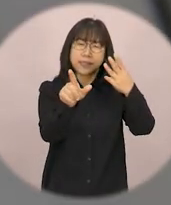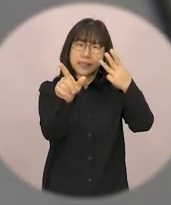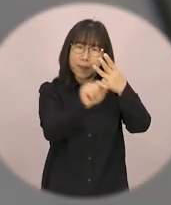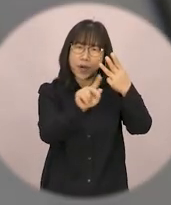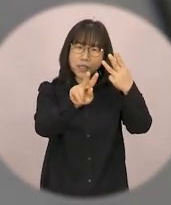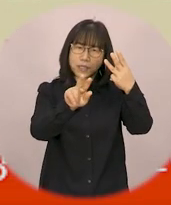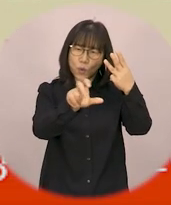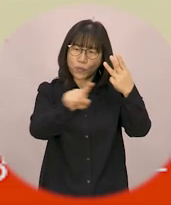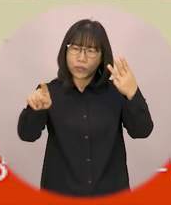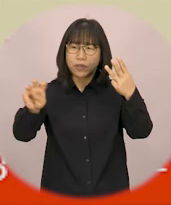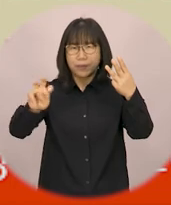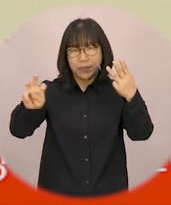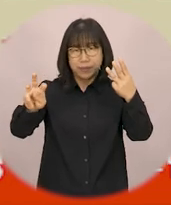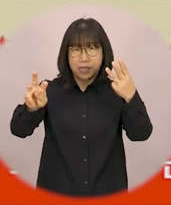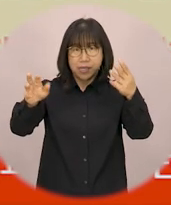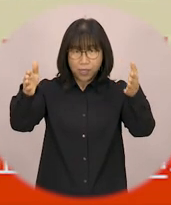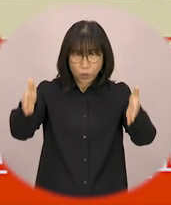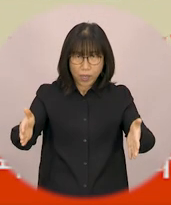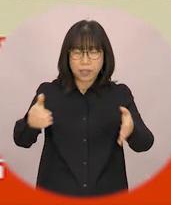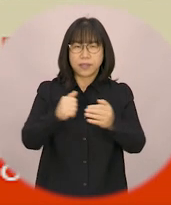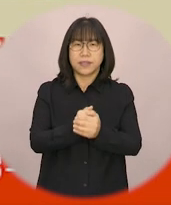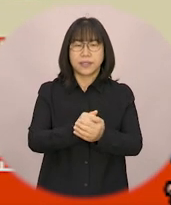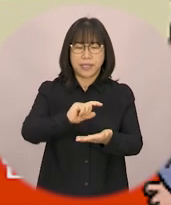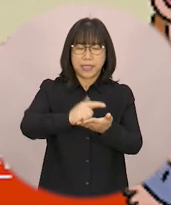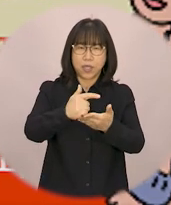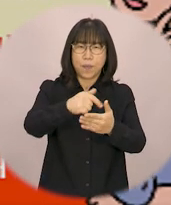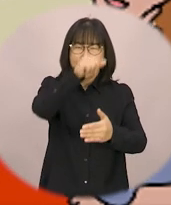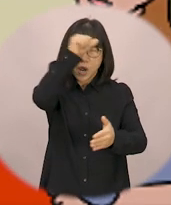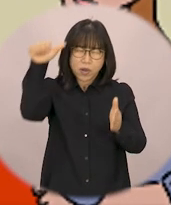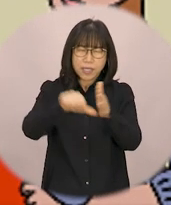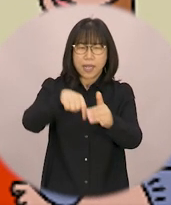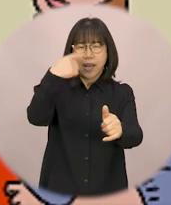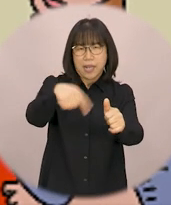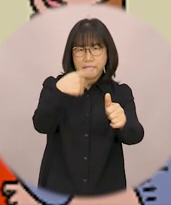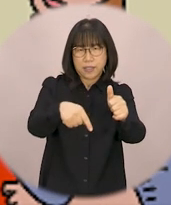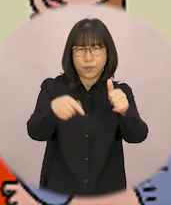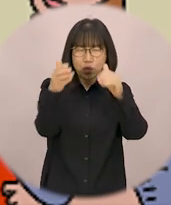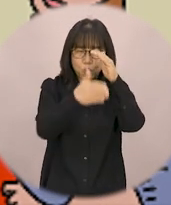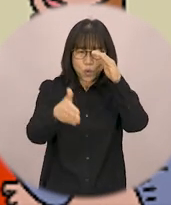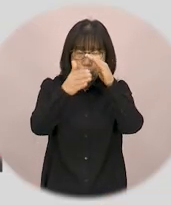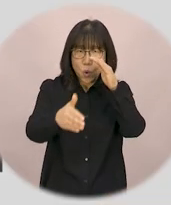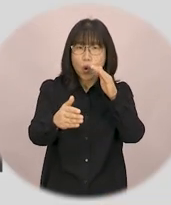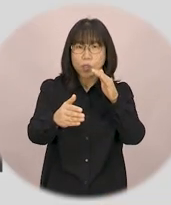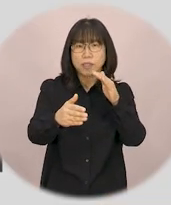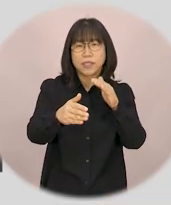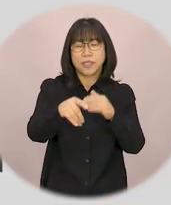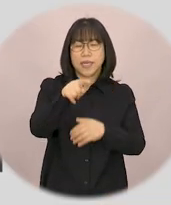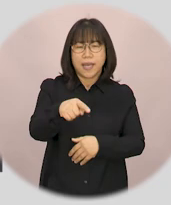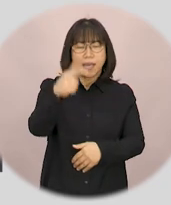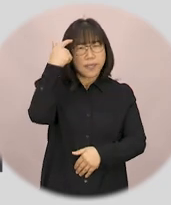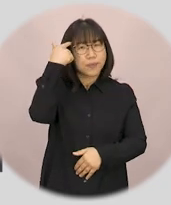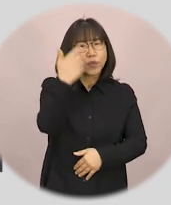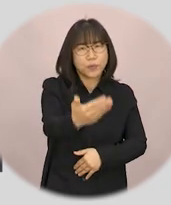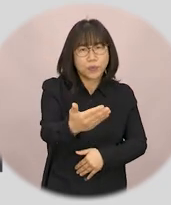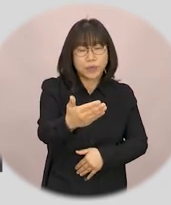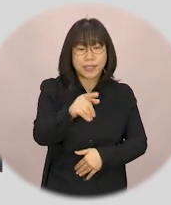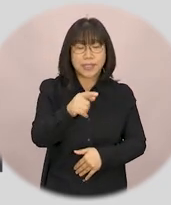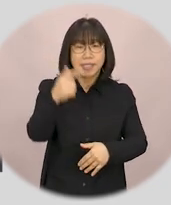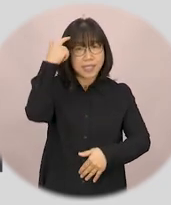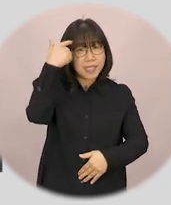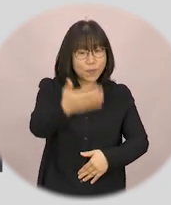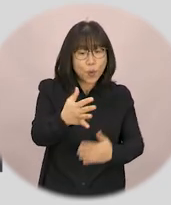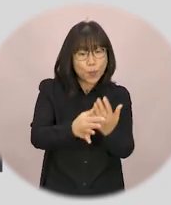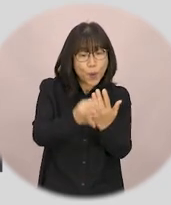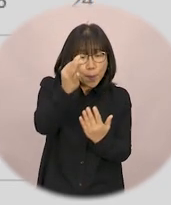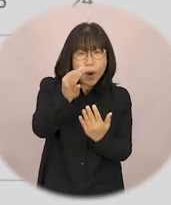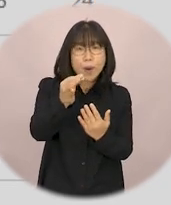질문 있는 구미 는 오는 3월 25일부터 30일까지 강서 평생학습관 홈페이지의 공지사항 에서 사전 주문 하면